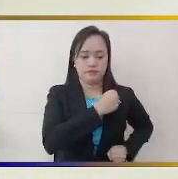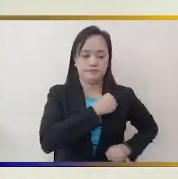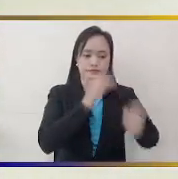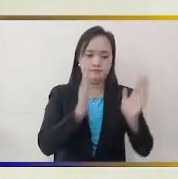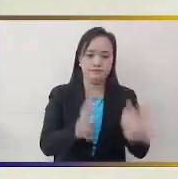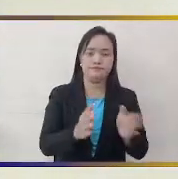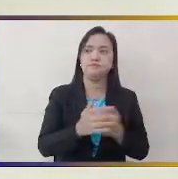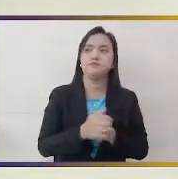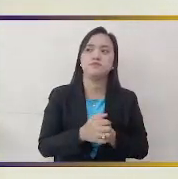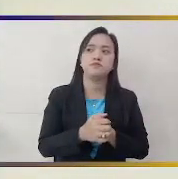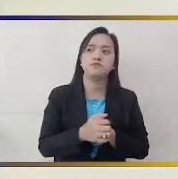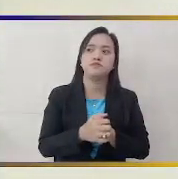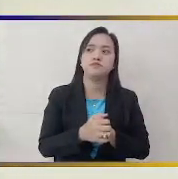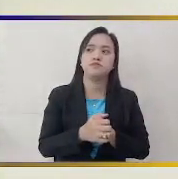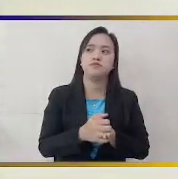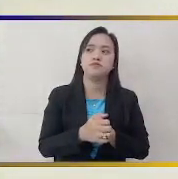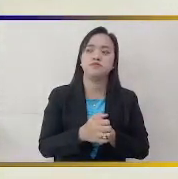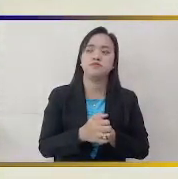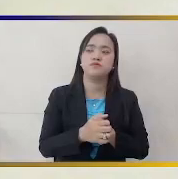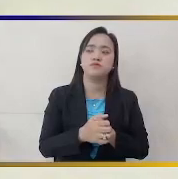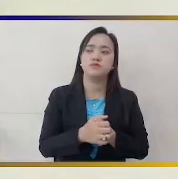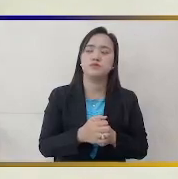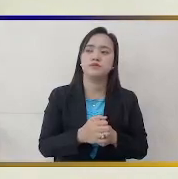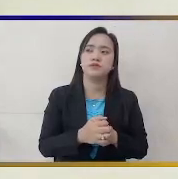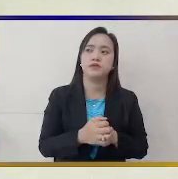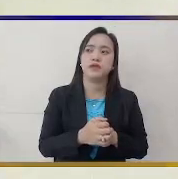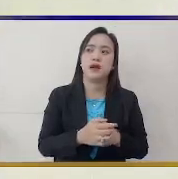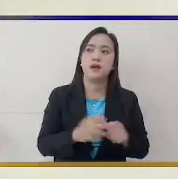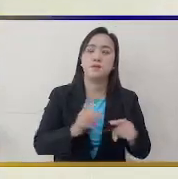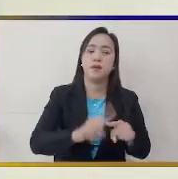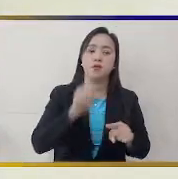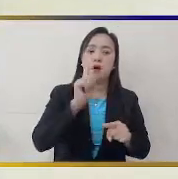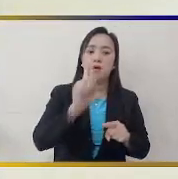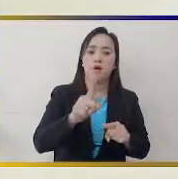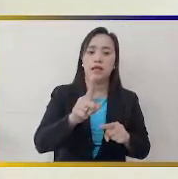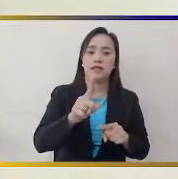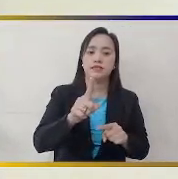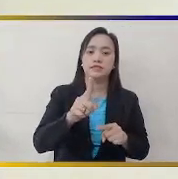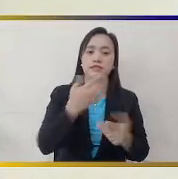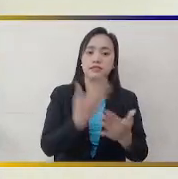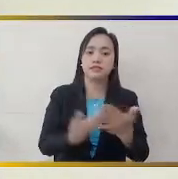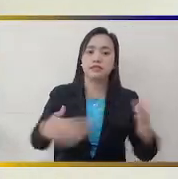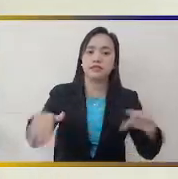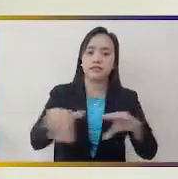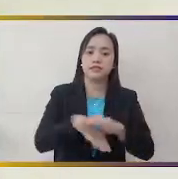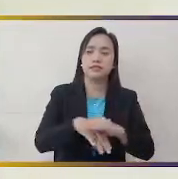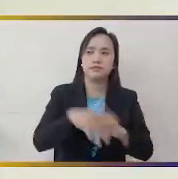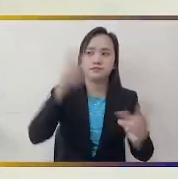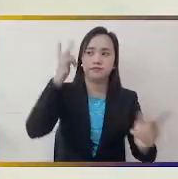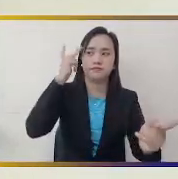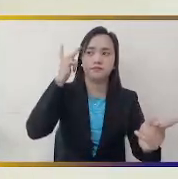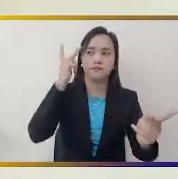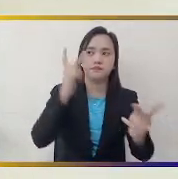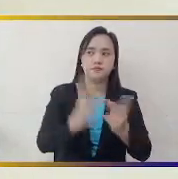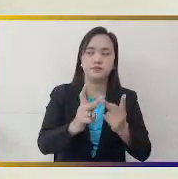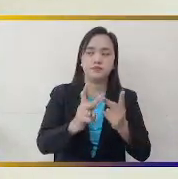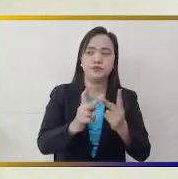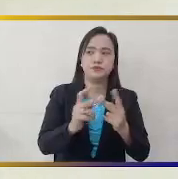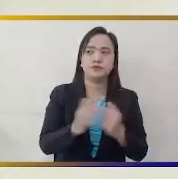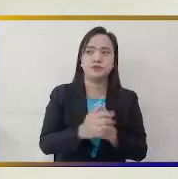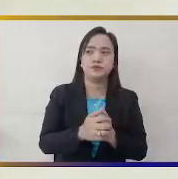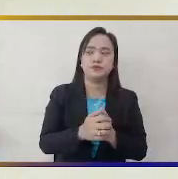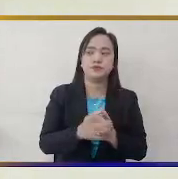kaisipan ko na magnegosyo pero ang isang pananaw ko kasi sa negosyo kapag may pumapasok na piso SAO